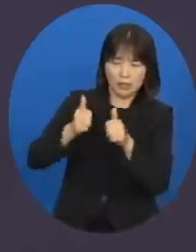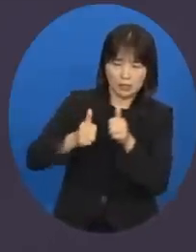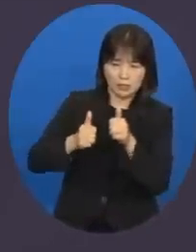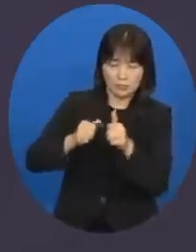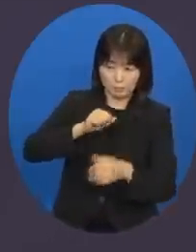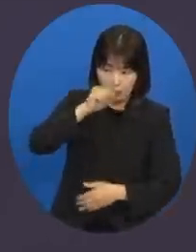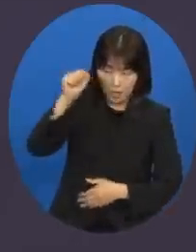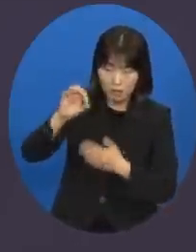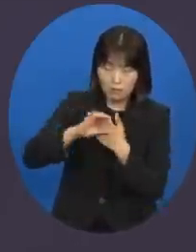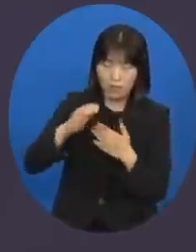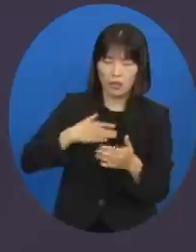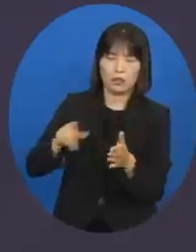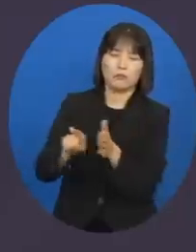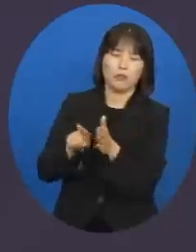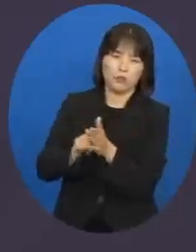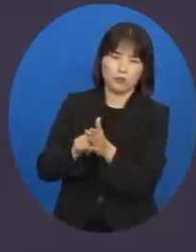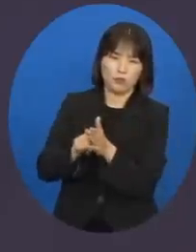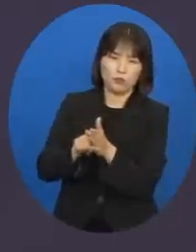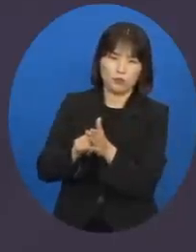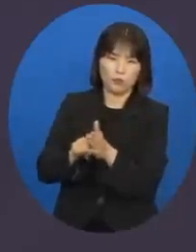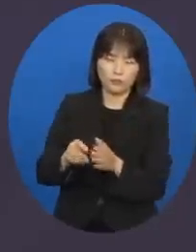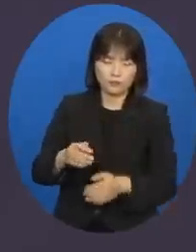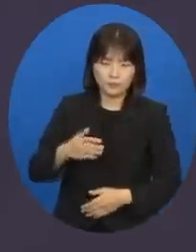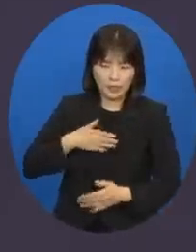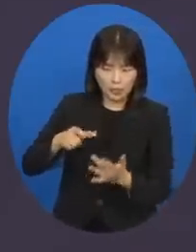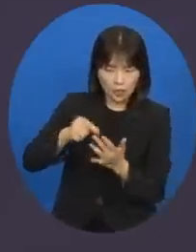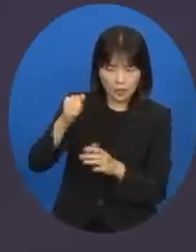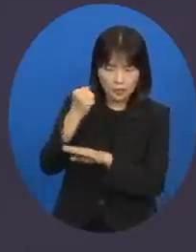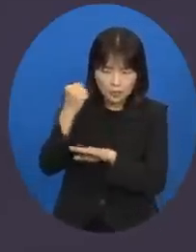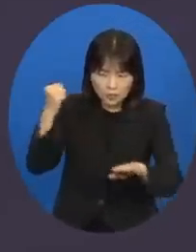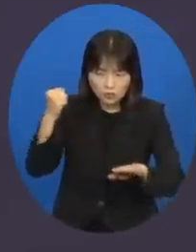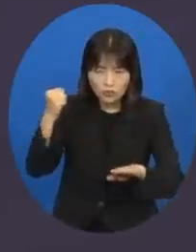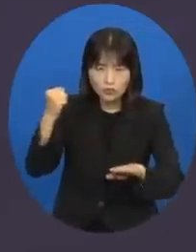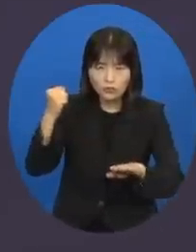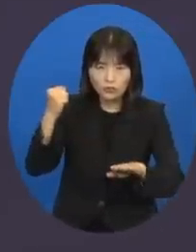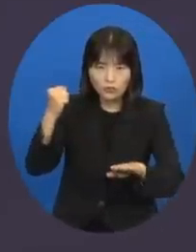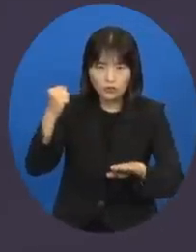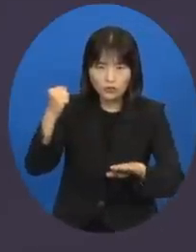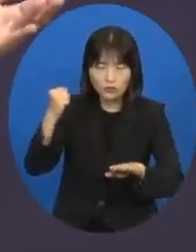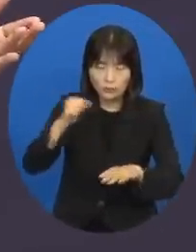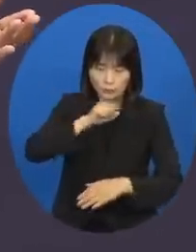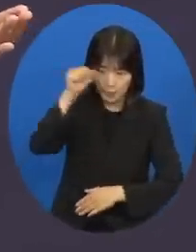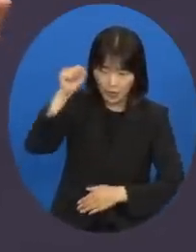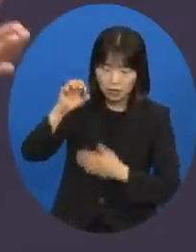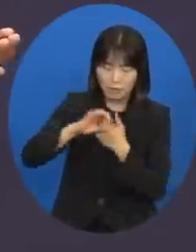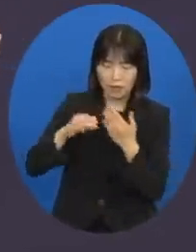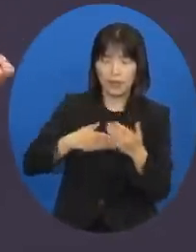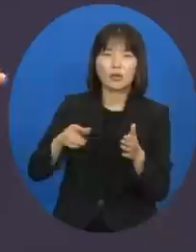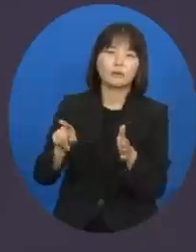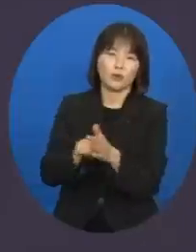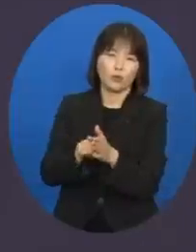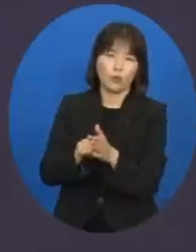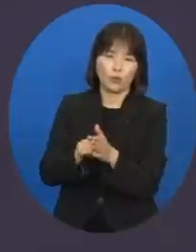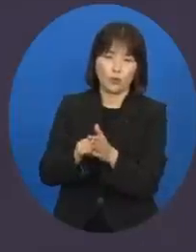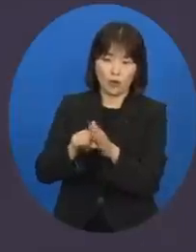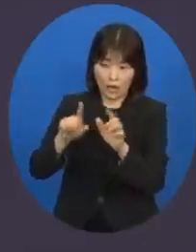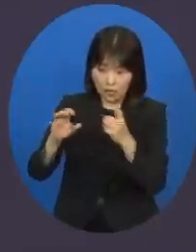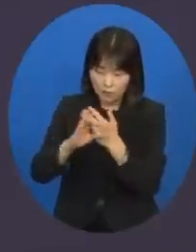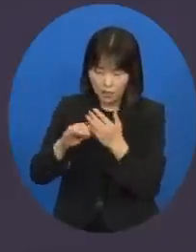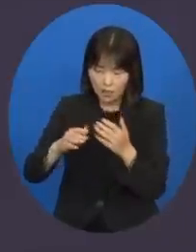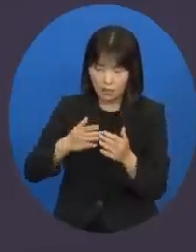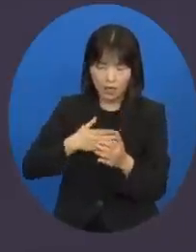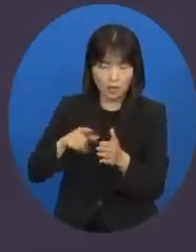내가 믿을게. 내가 선택한 기준, 내가 세운 기준에 통과하면 믿고 그렇지 않으면 내가 믿지